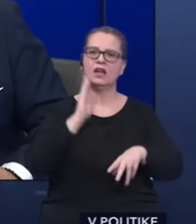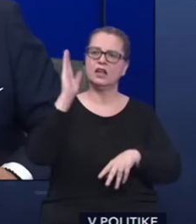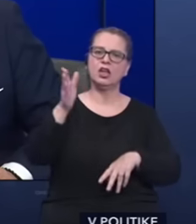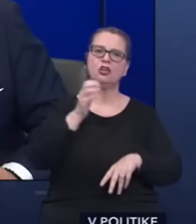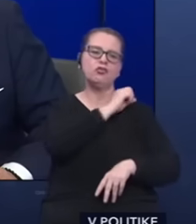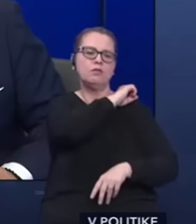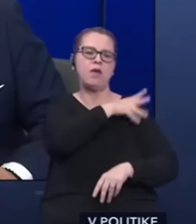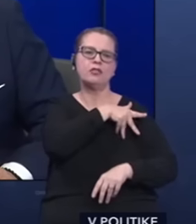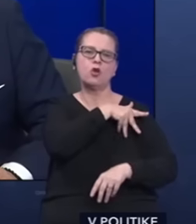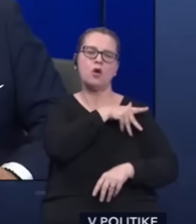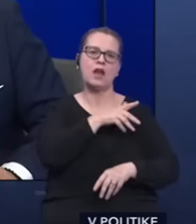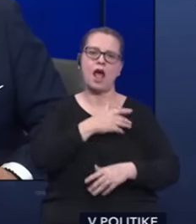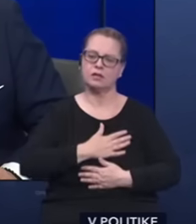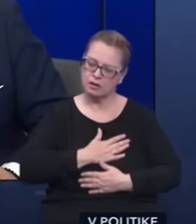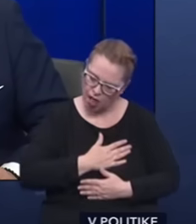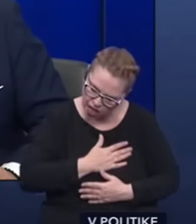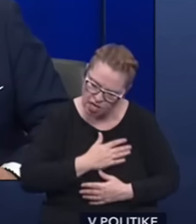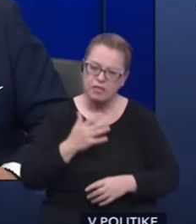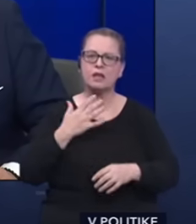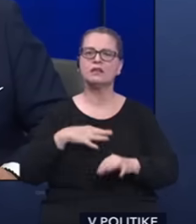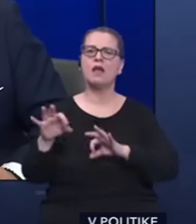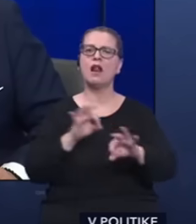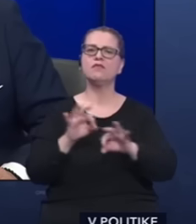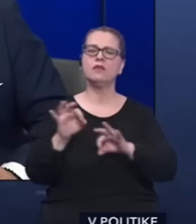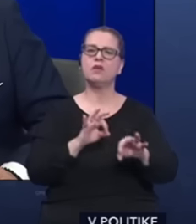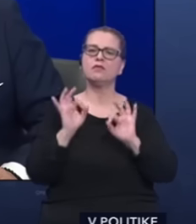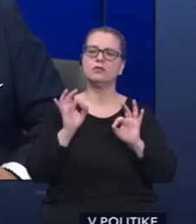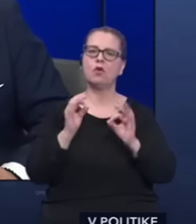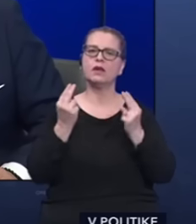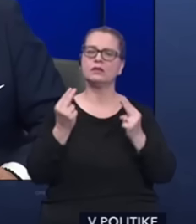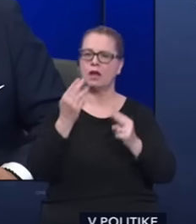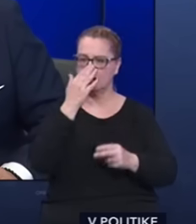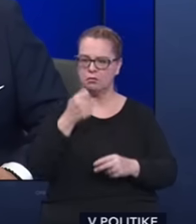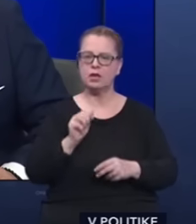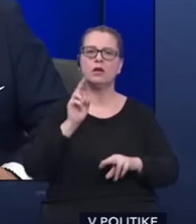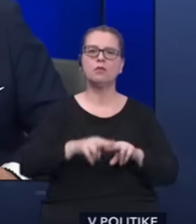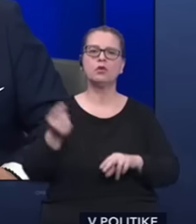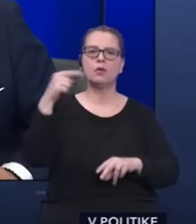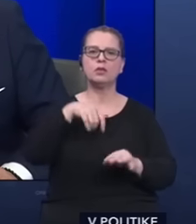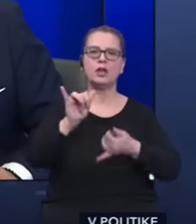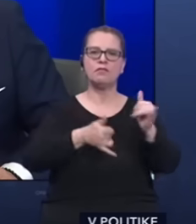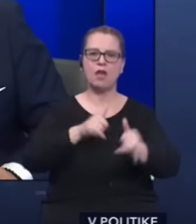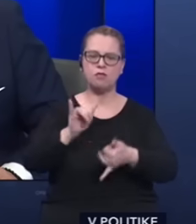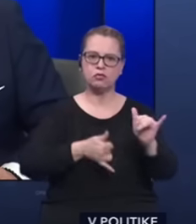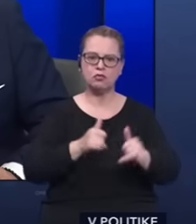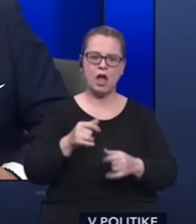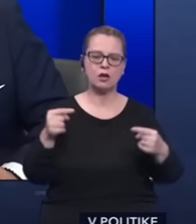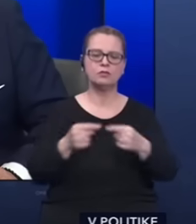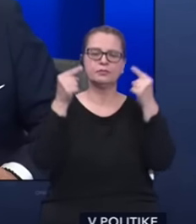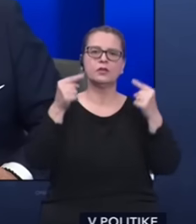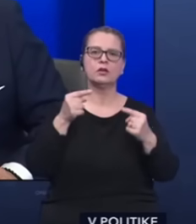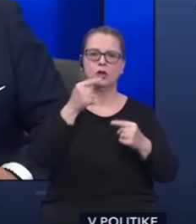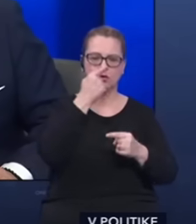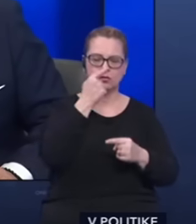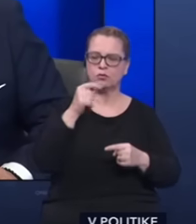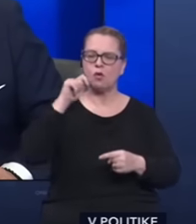dobré ceny plynu. Potom prišlo 24. február konflikt medzi Ukrajinou a Ruskou. Každý, kto rozumie ekonomike, musí